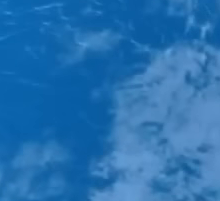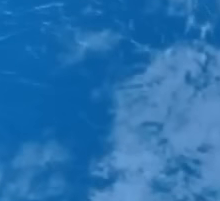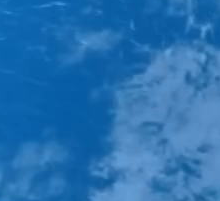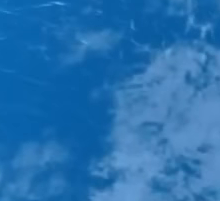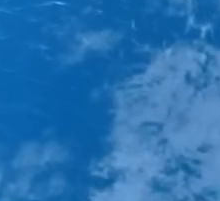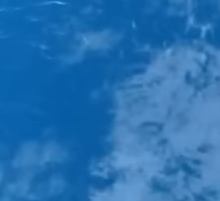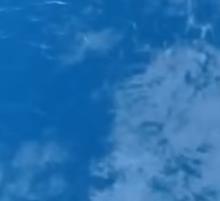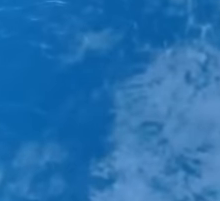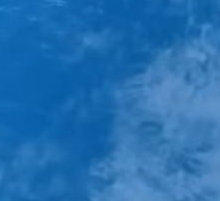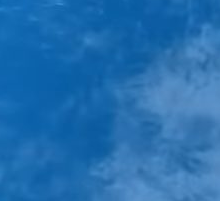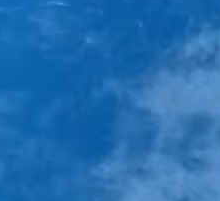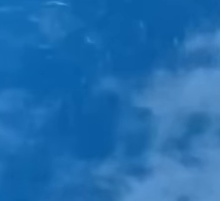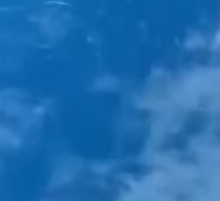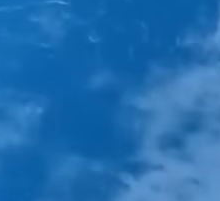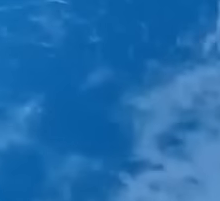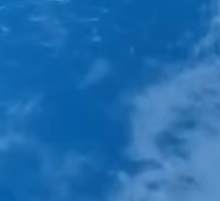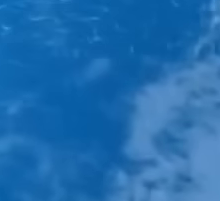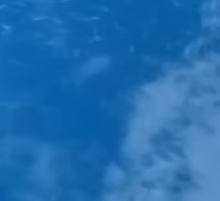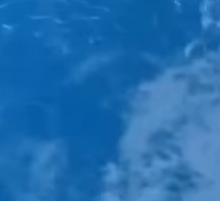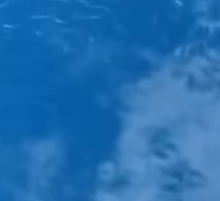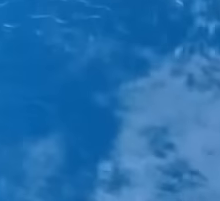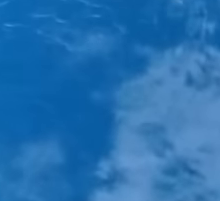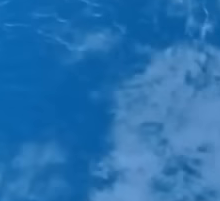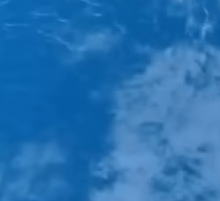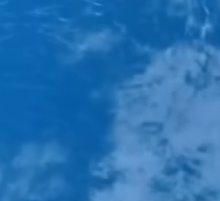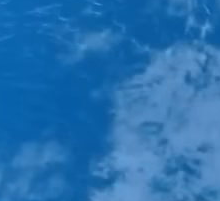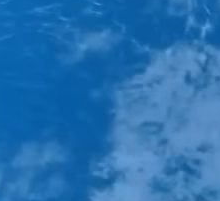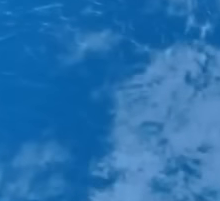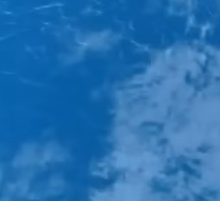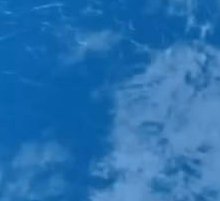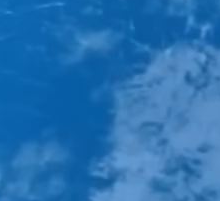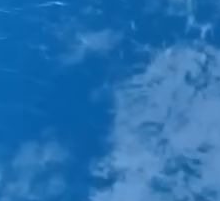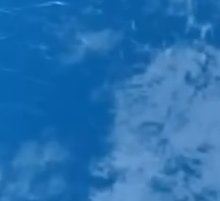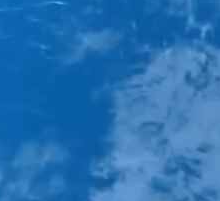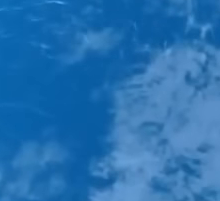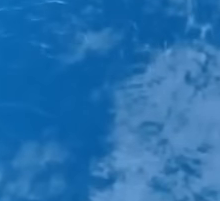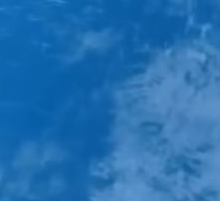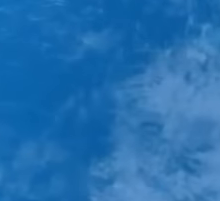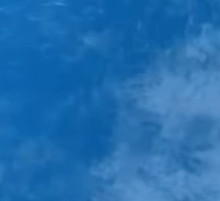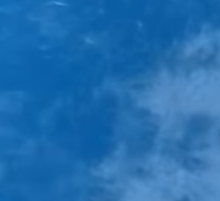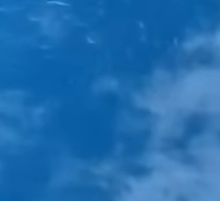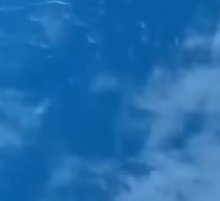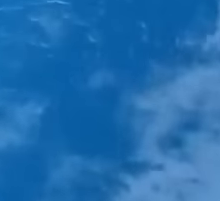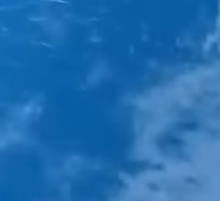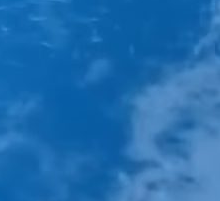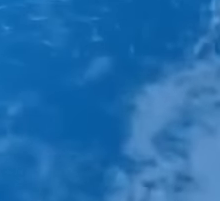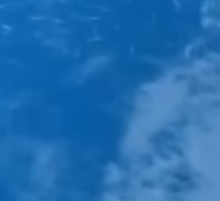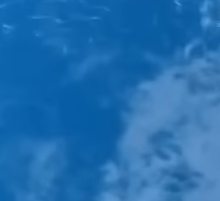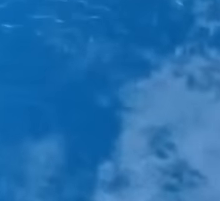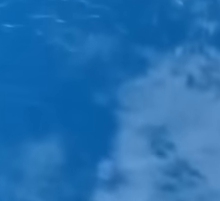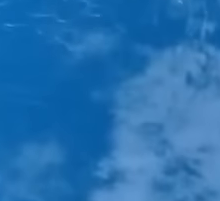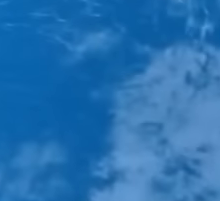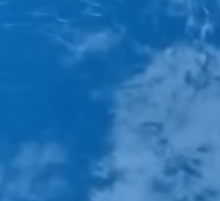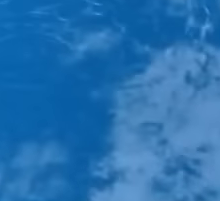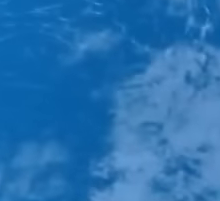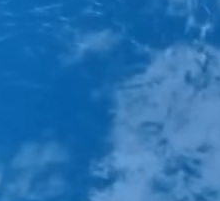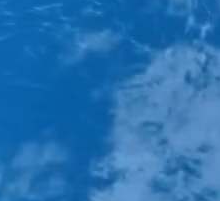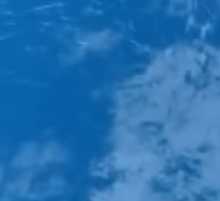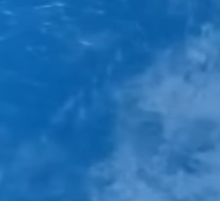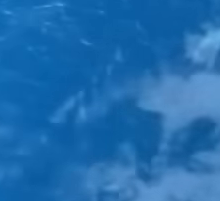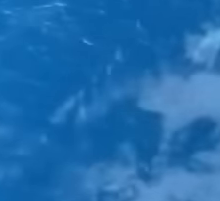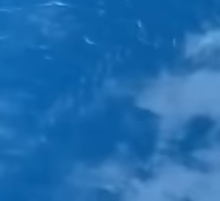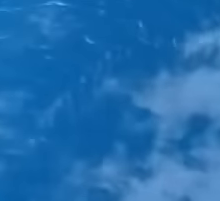Bataan, Cavite, Laguna, Rizal, Quezon, kasama po ang Pulilio Island, Camarines Norte, Camarines Sur at